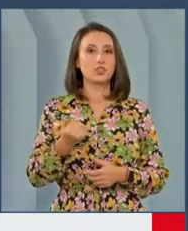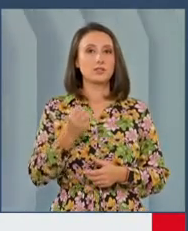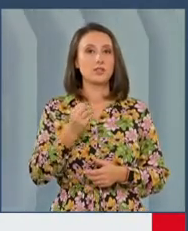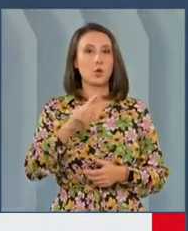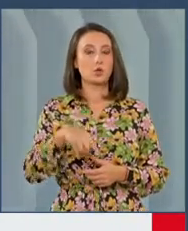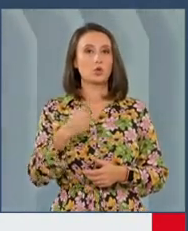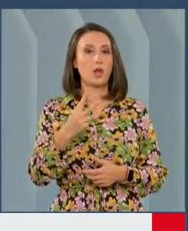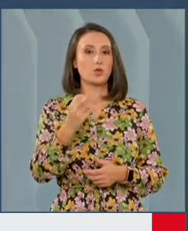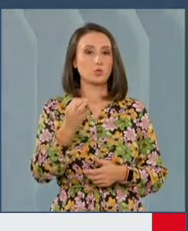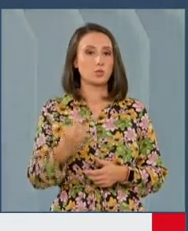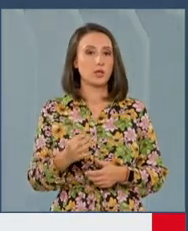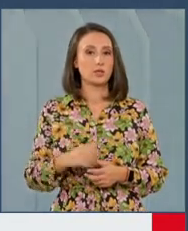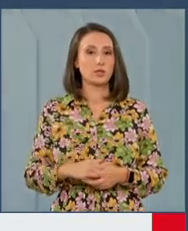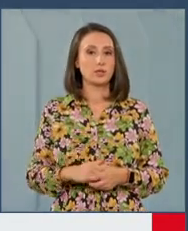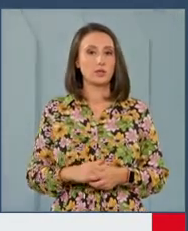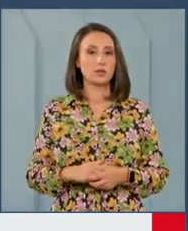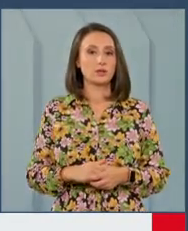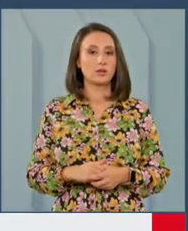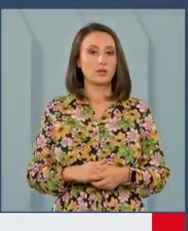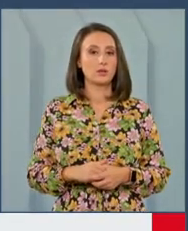0,2%, dacă nu mă înșel, sau 2%.